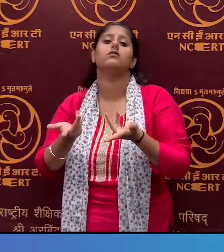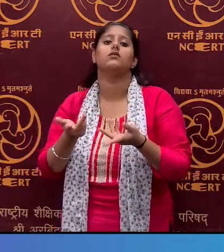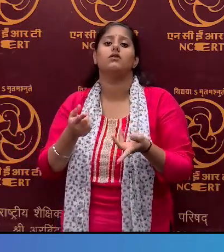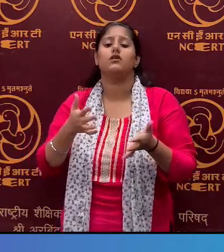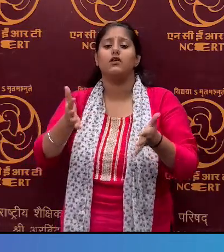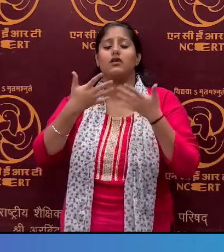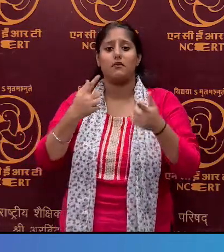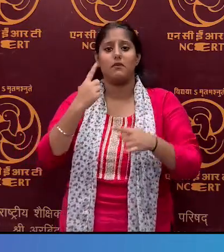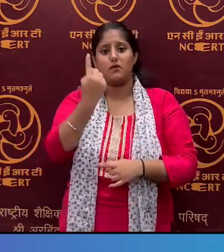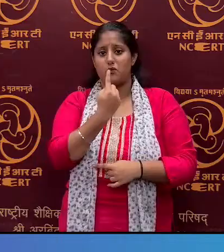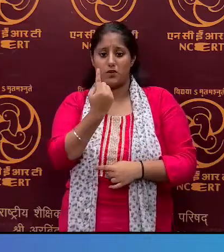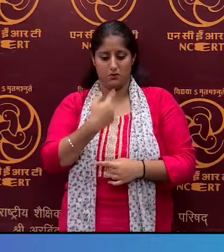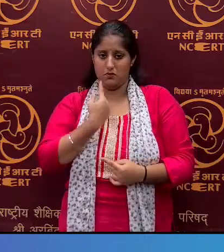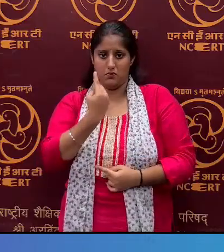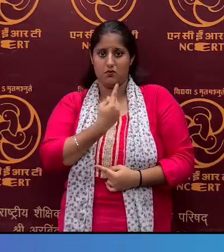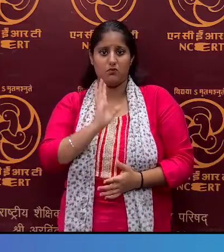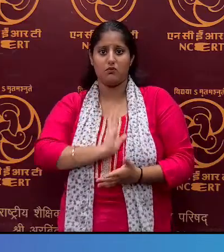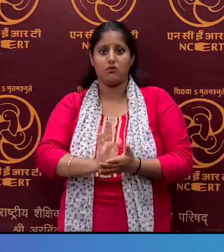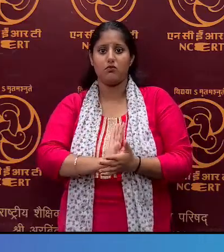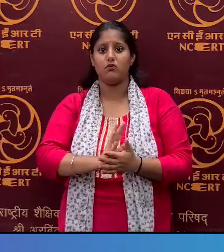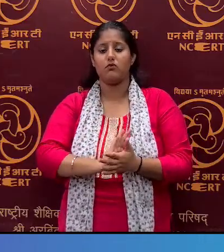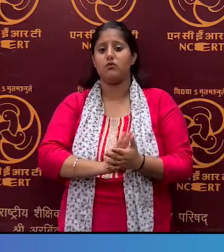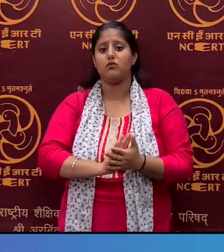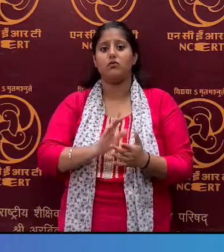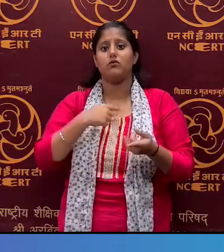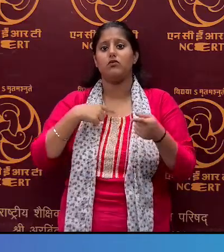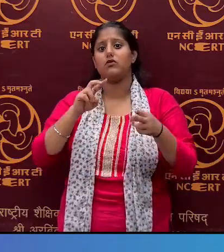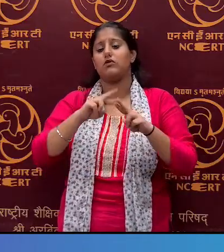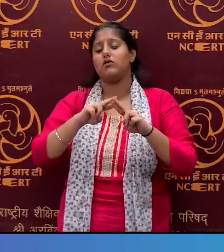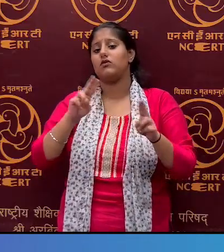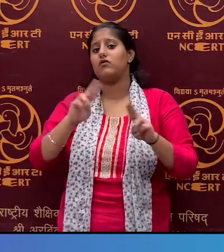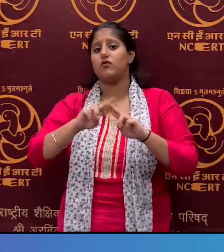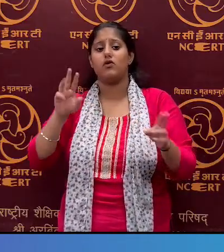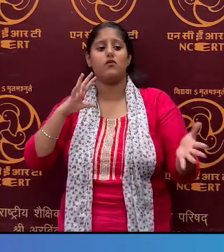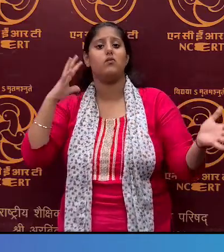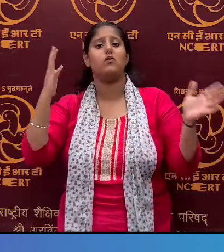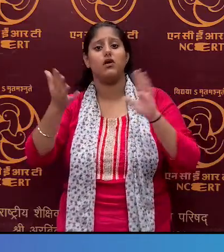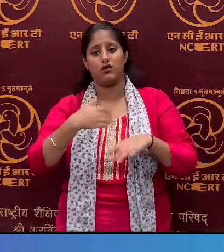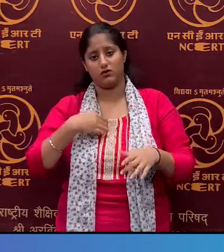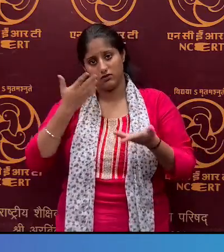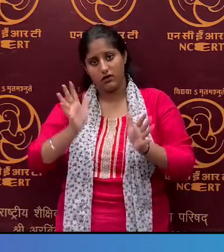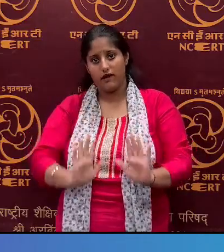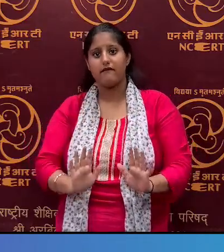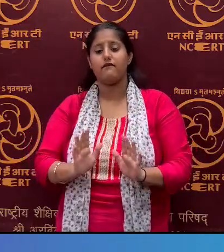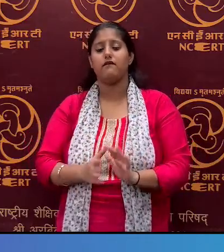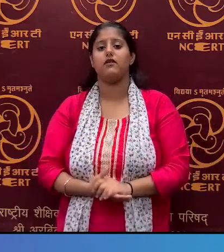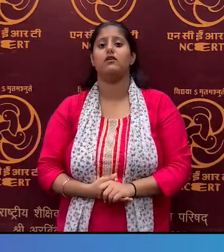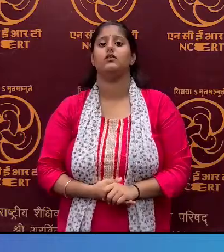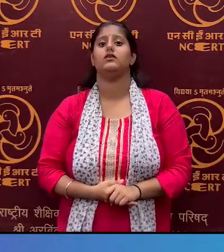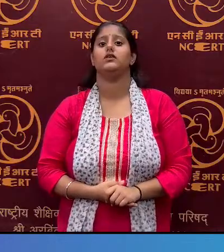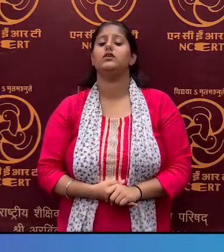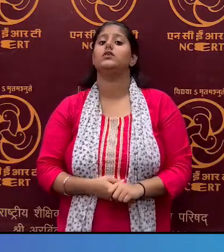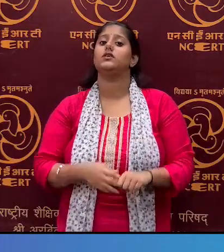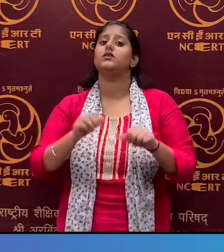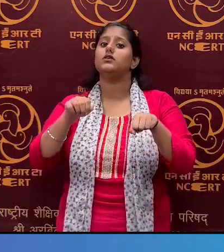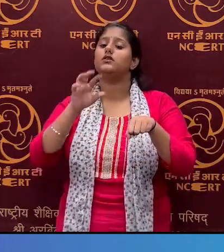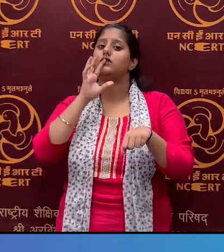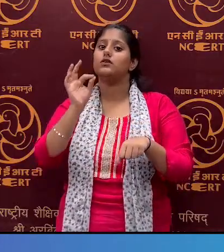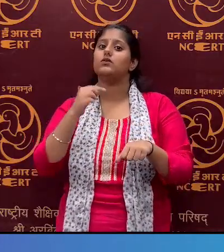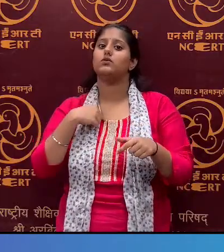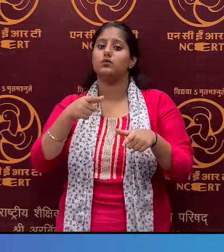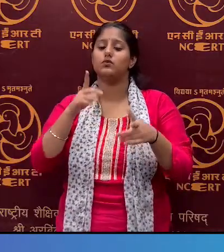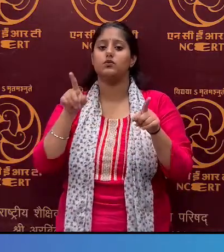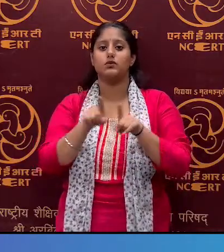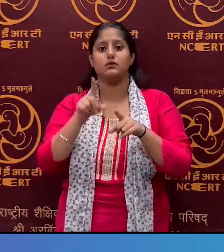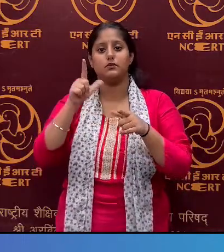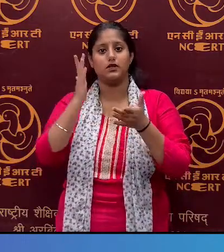एक के लिए चेंज नहीं हो रहा, ये ग्लोबल क्लाइमेट चेंजेस है और पूरे दुनिया पे इसका इम्पैक्ट है. बिल्कुल. और इस चैप्टर से हमें ये